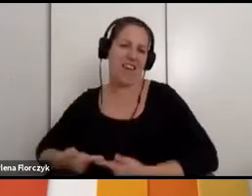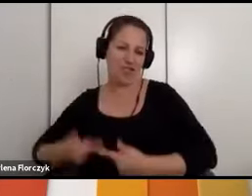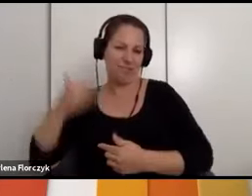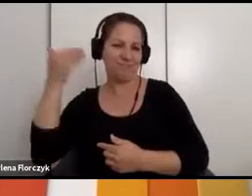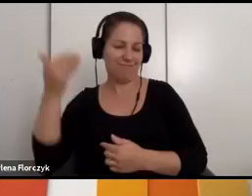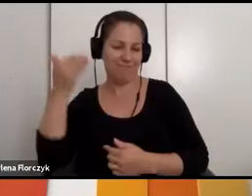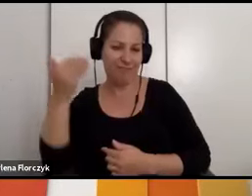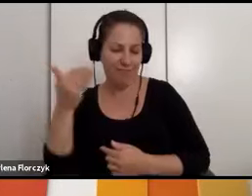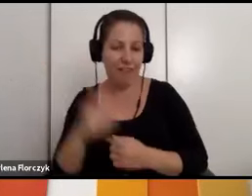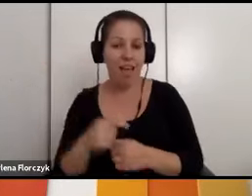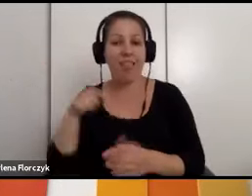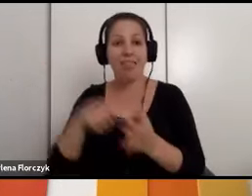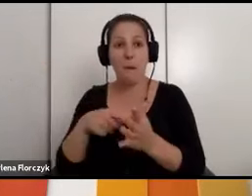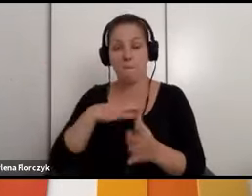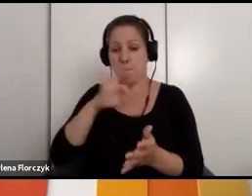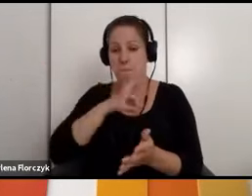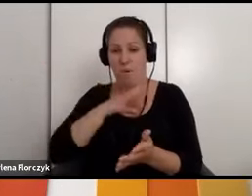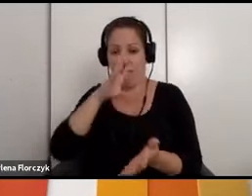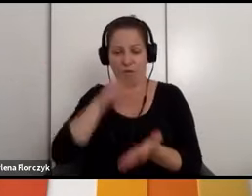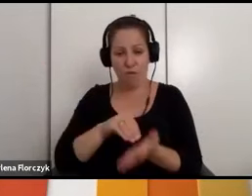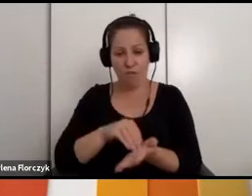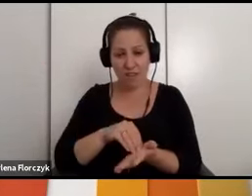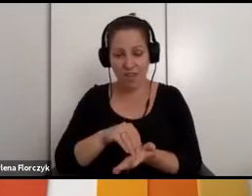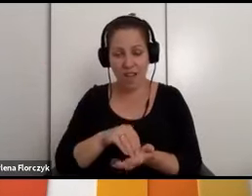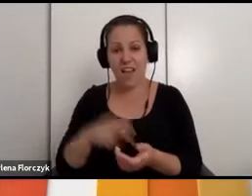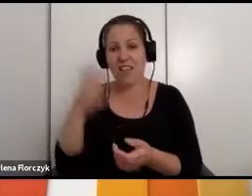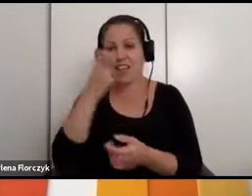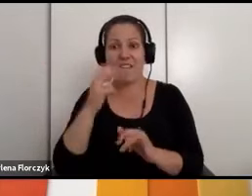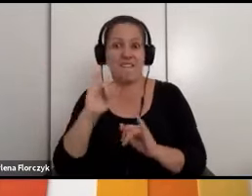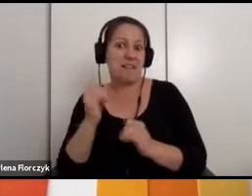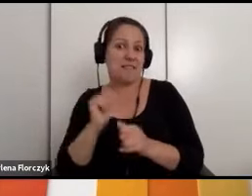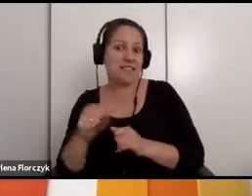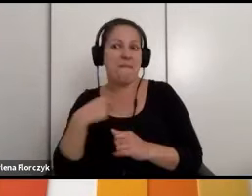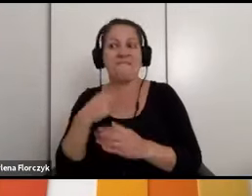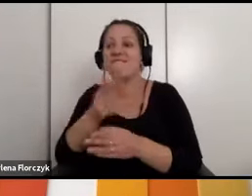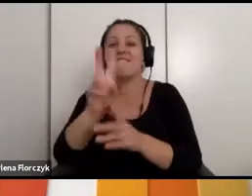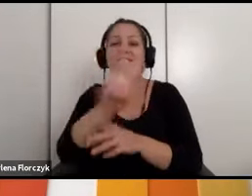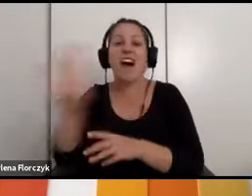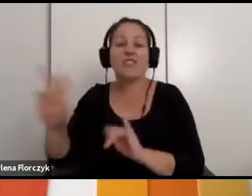I takie było moje doświadczenie. Ciekawa jestem waszych.